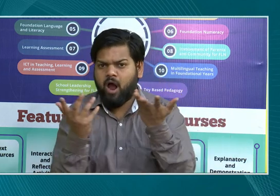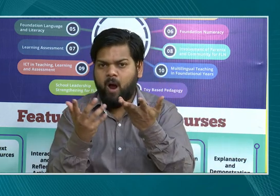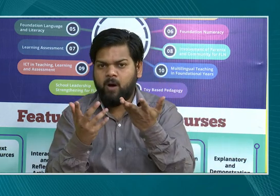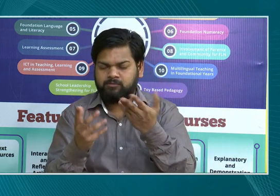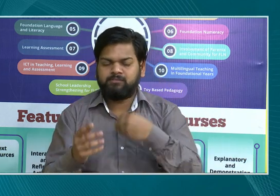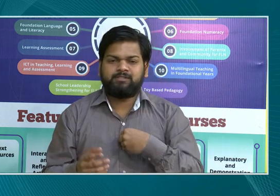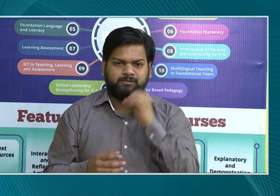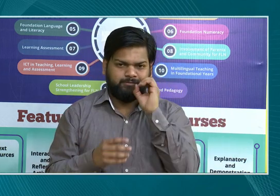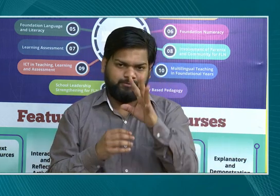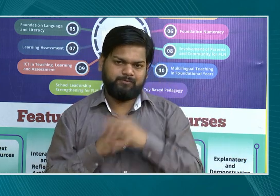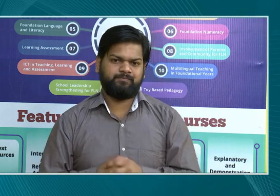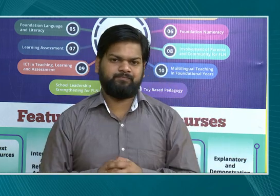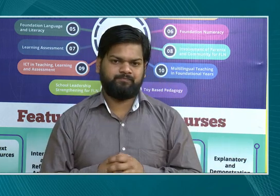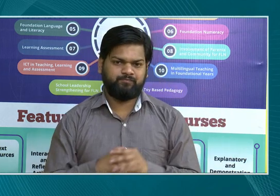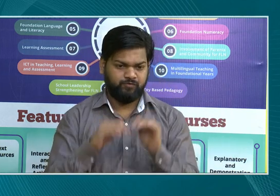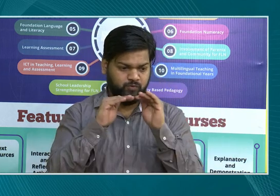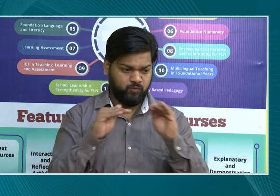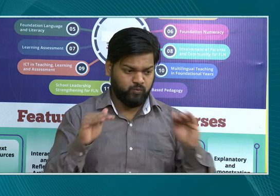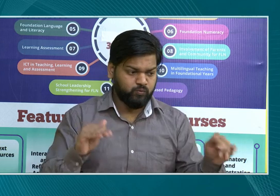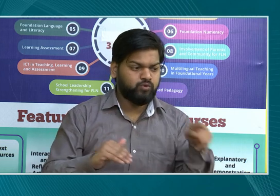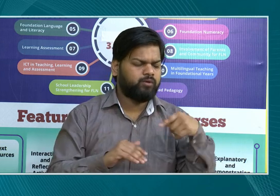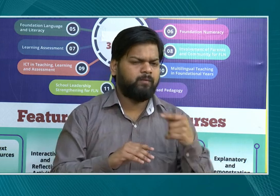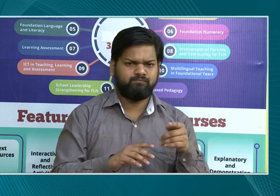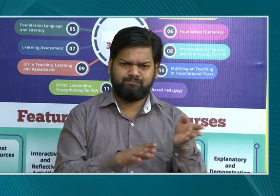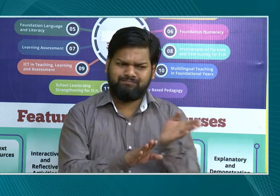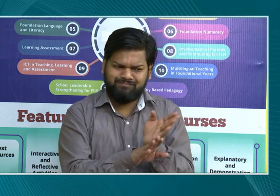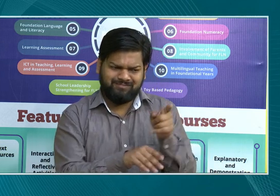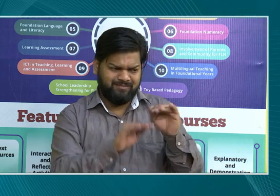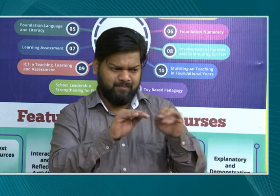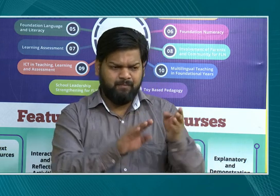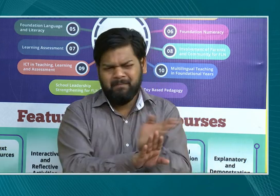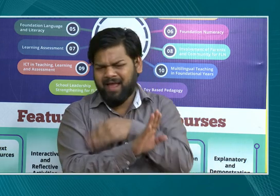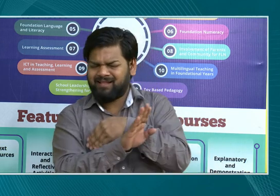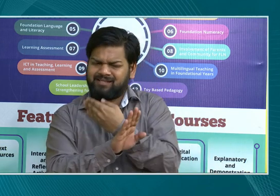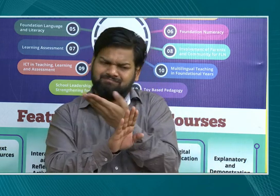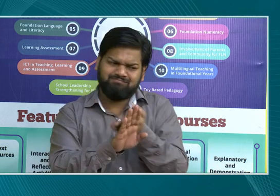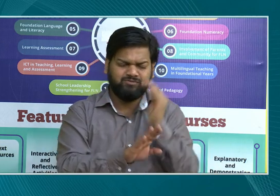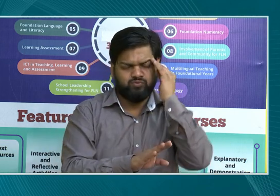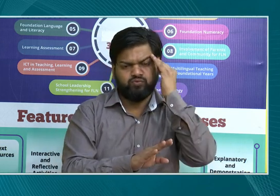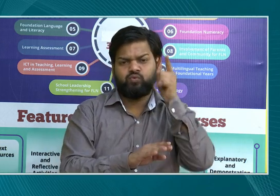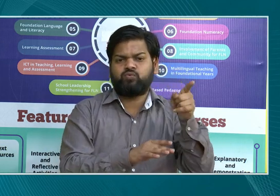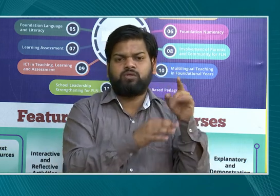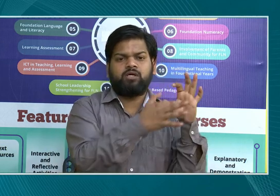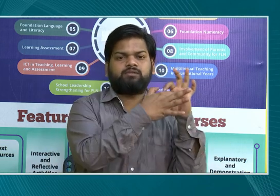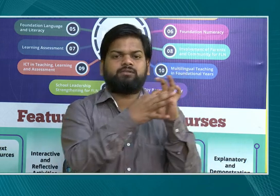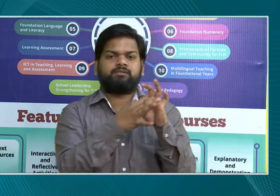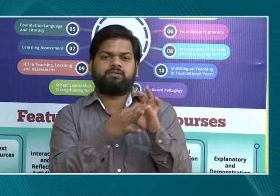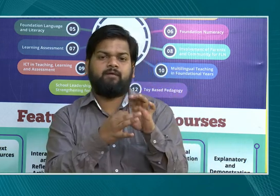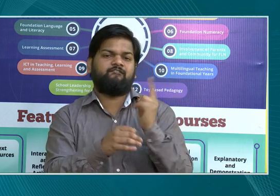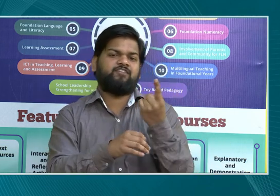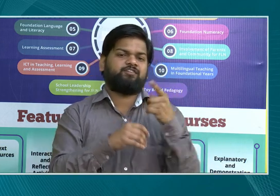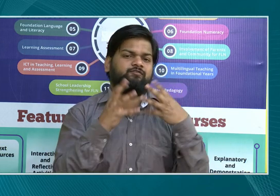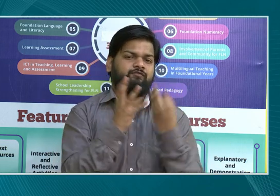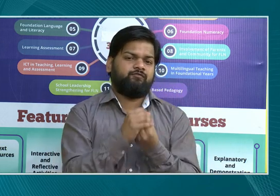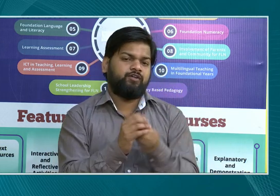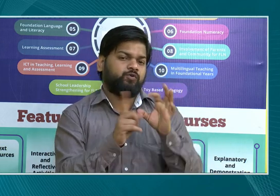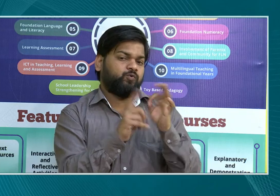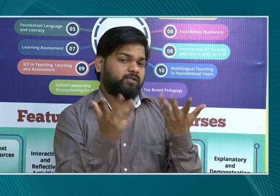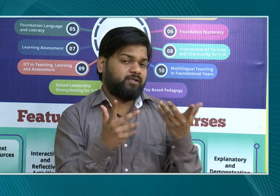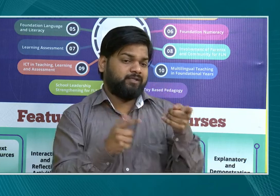जो कुछ वो जानता है उसको हम जानते हैं तो हम पूर्व ज्ञान के मध्य से उसके थोड़ा सा हम उसको जांच कर अपने पार्ट पर ले आते हैं